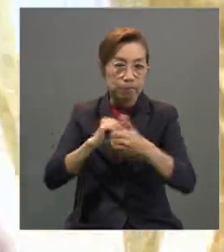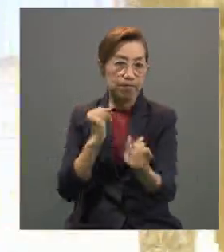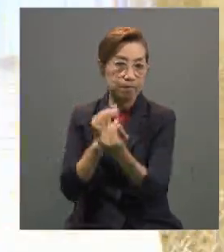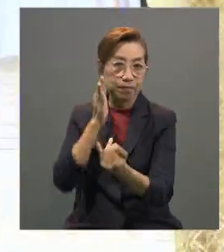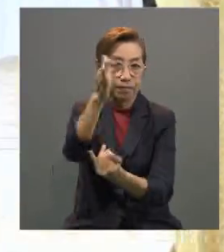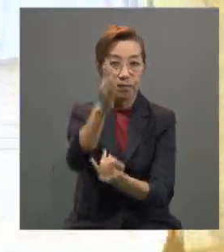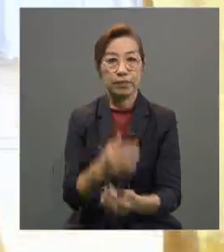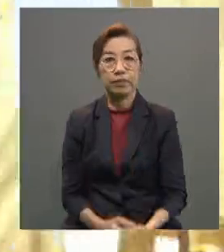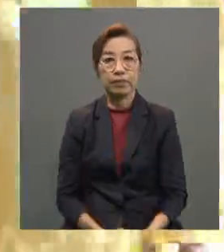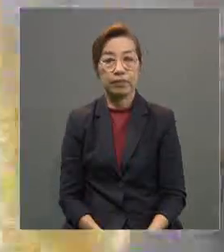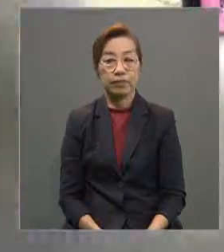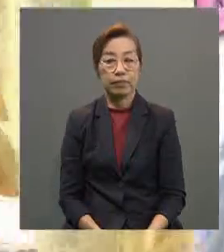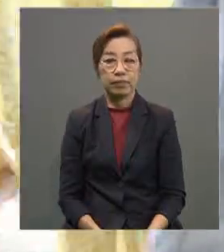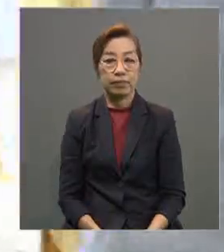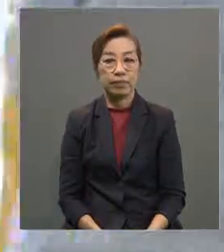ต่อ